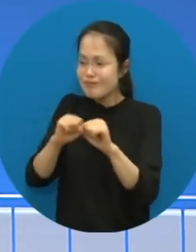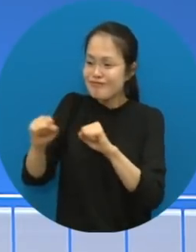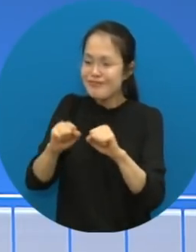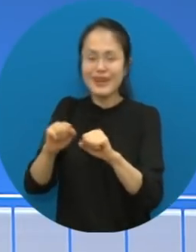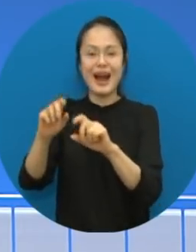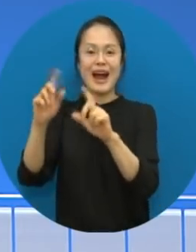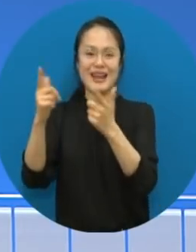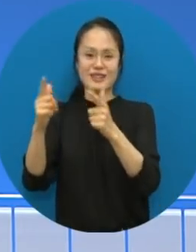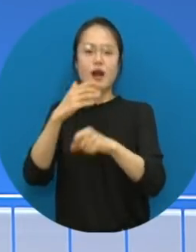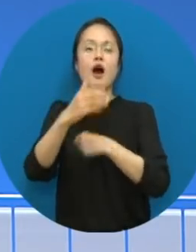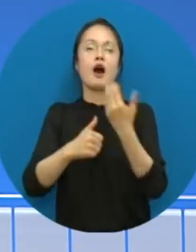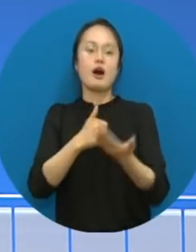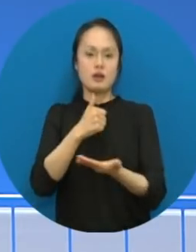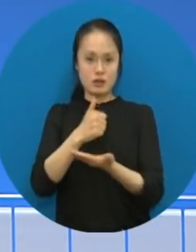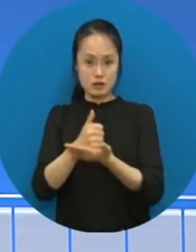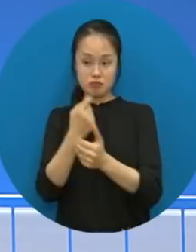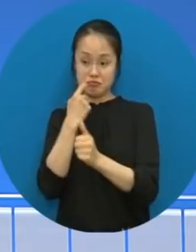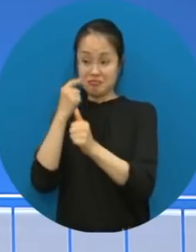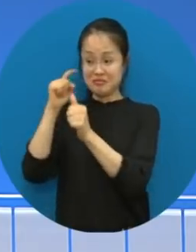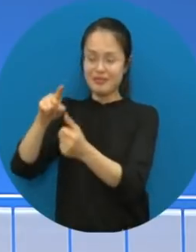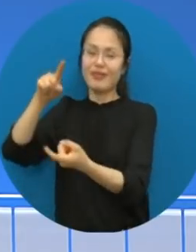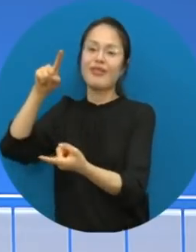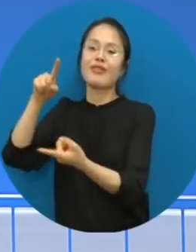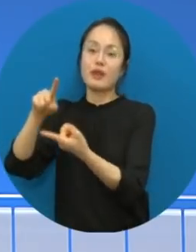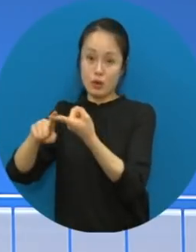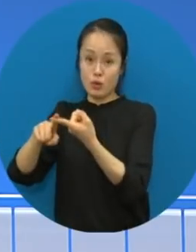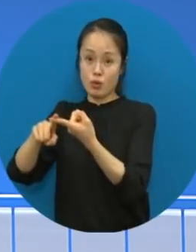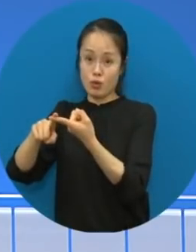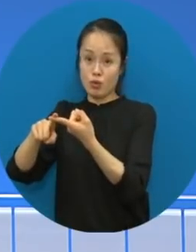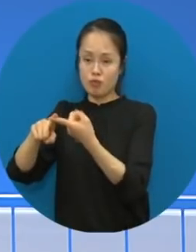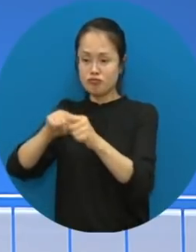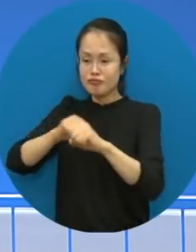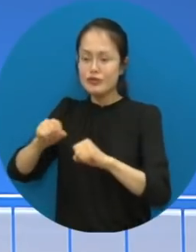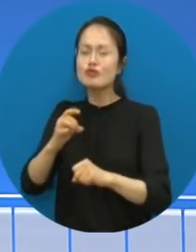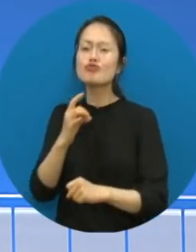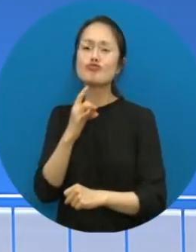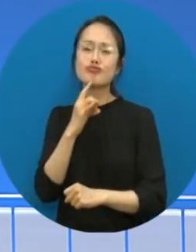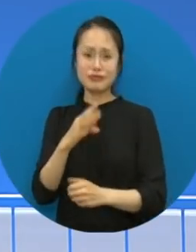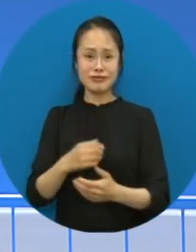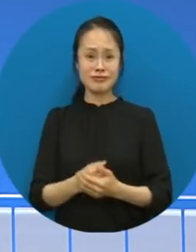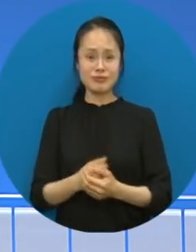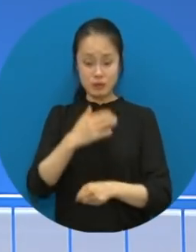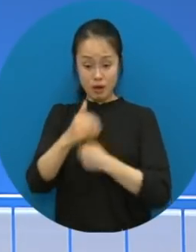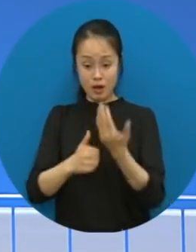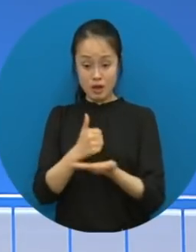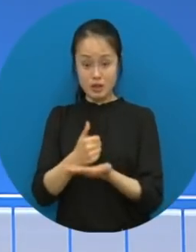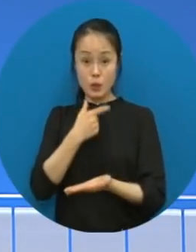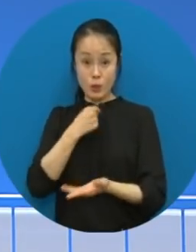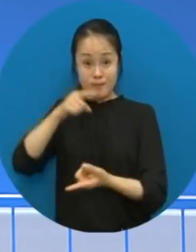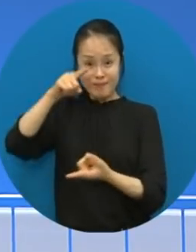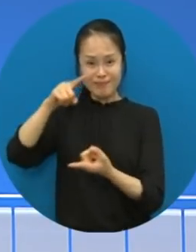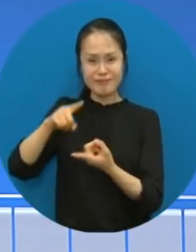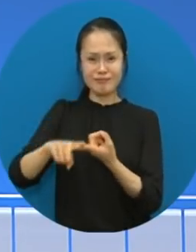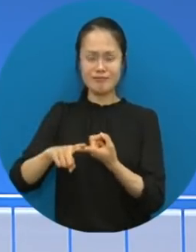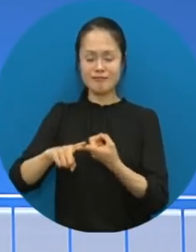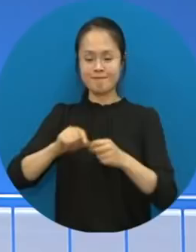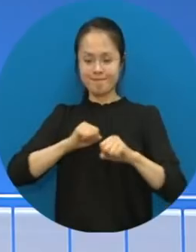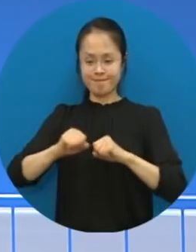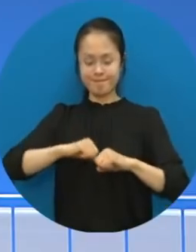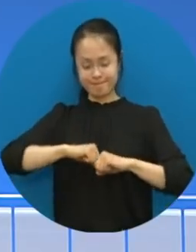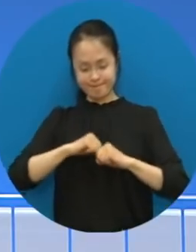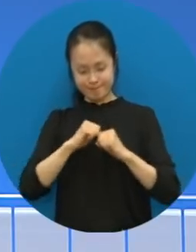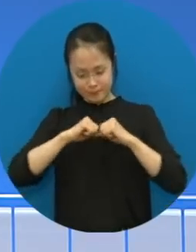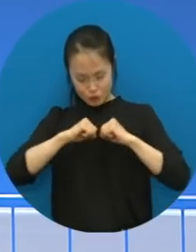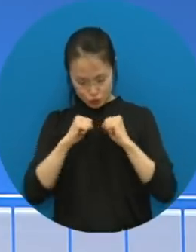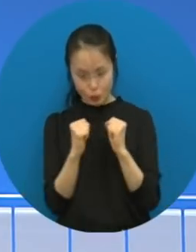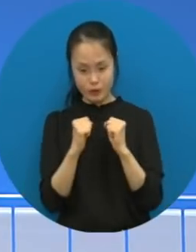그냥 하나님이 하라고 하신 대로 했을 뿐 하나님께서 원하신 대로 그냥 하루씩